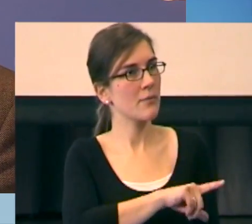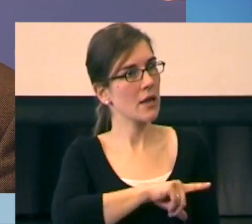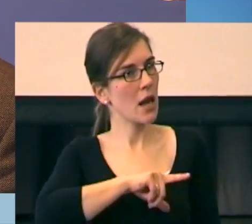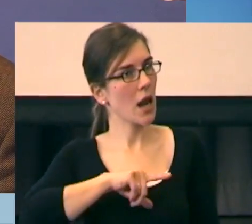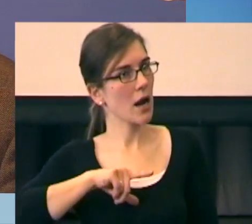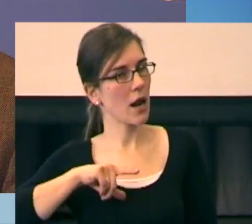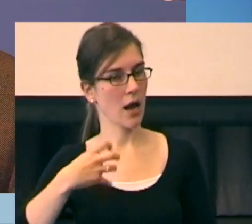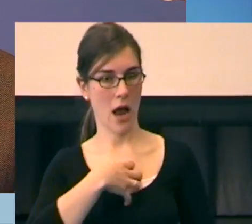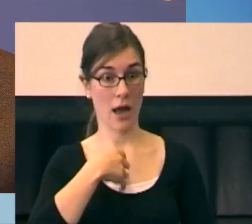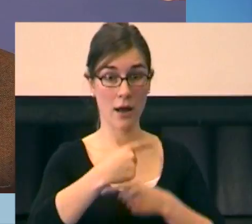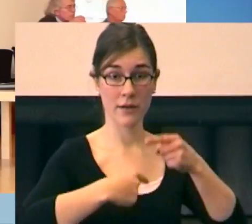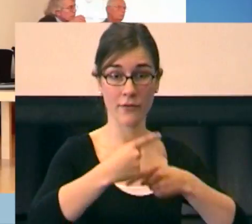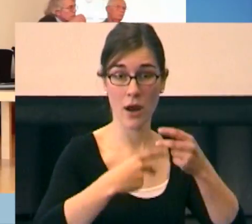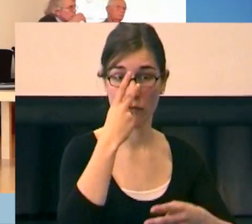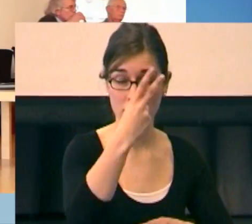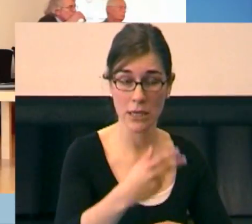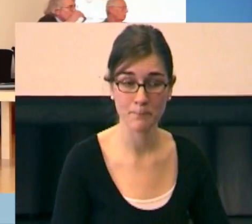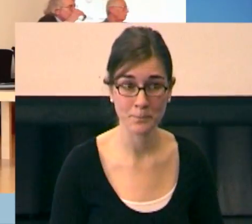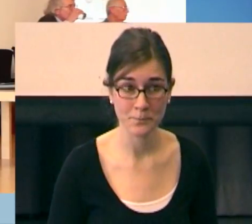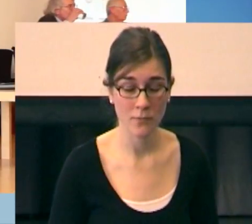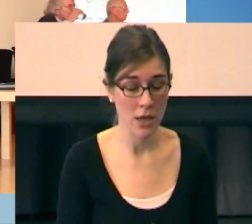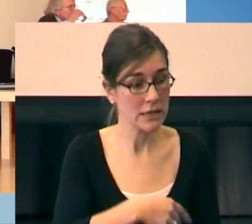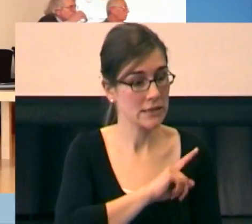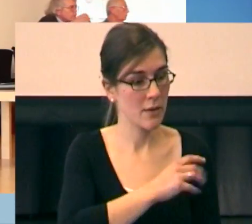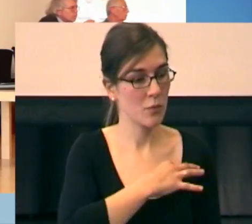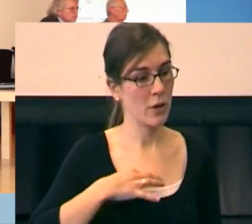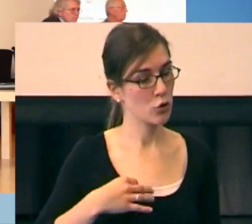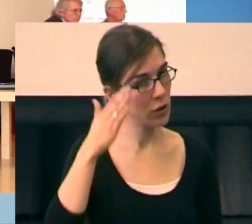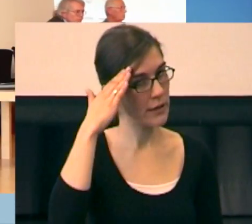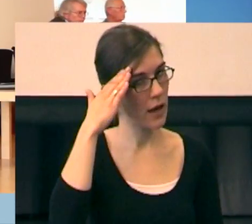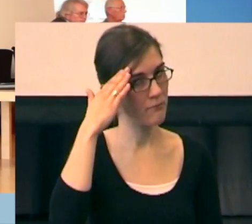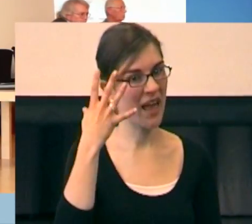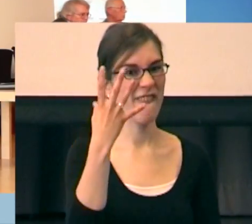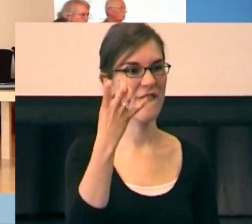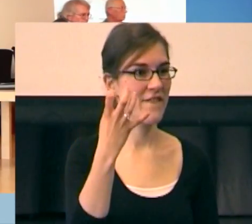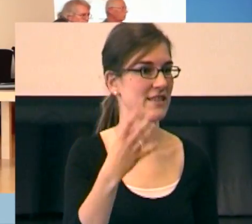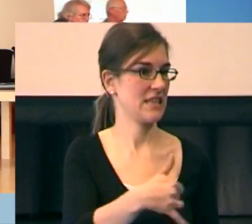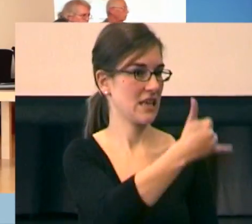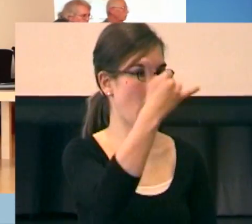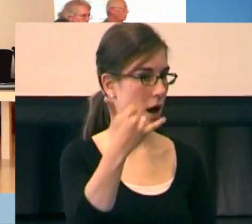kenne, und Herr Kran kennt solche Fälle auch aus der Praxis, der längste Verlauf, den ich persönlich kenne, mit Knochenmetastasen, ging 40 Jahre.